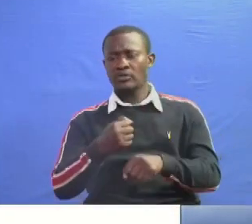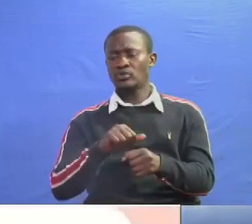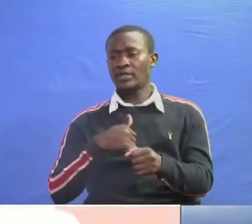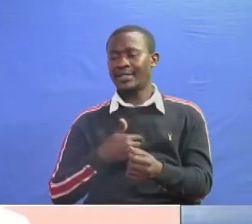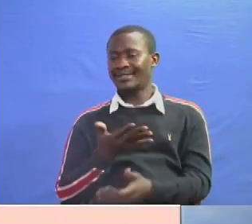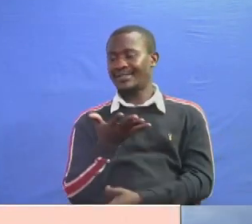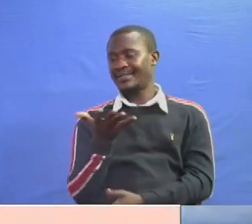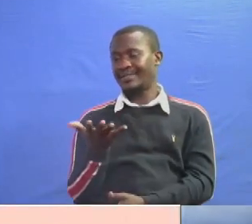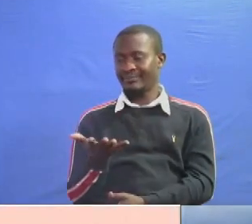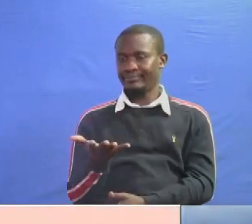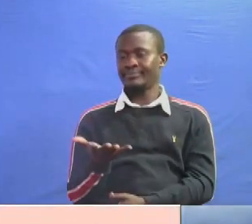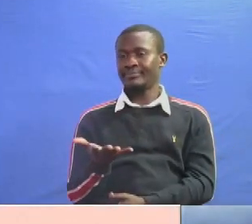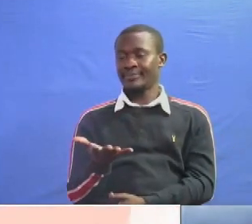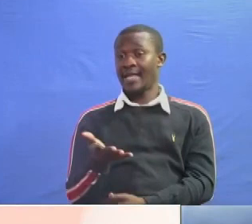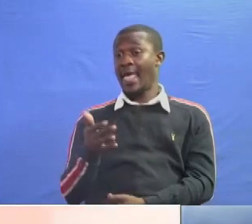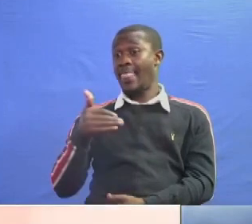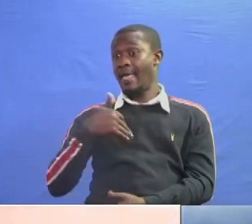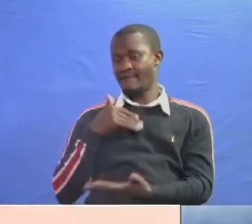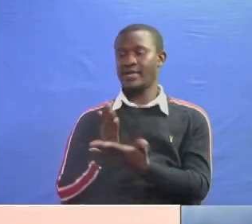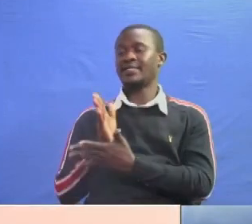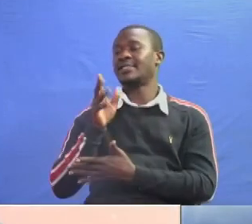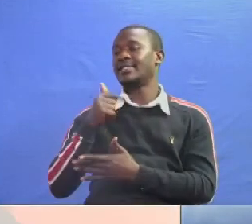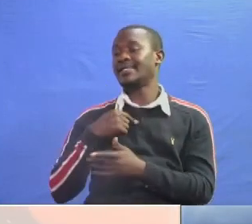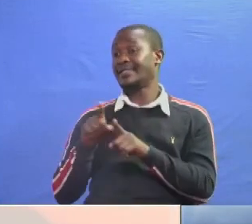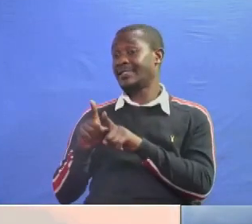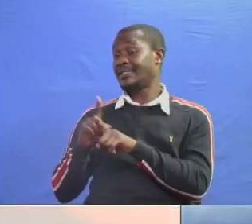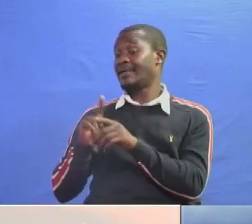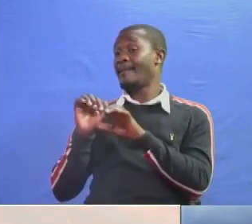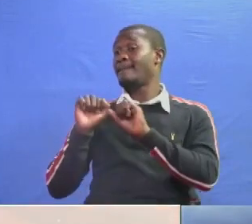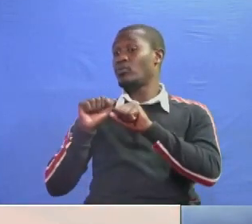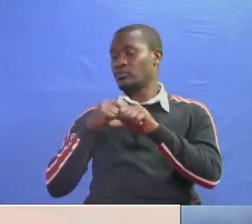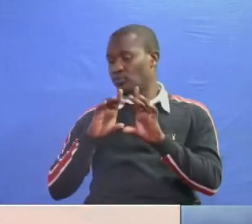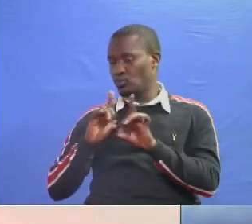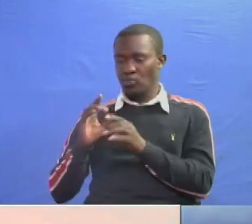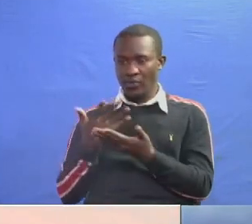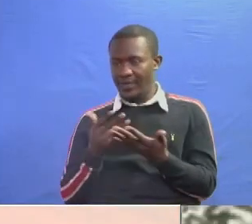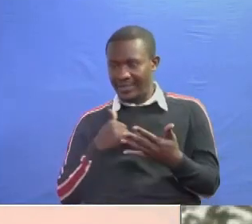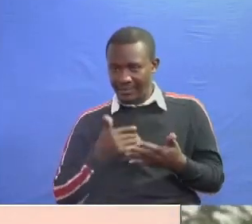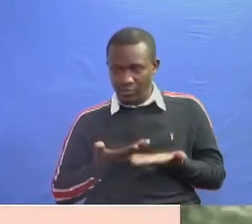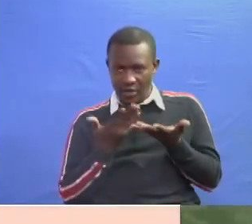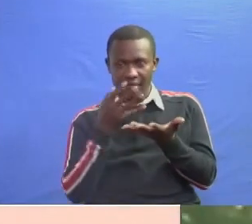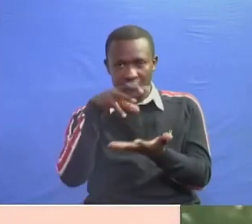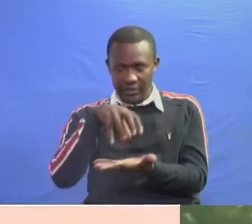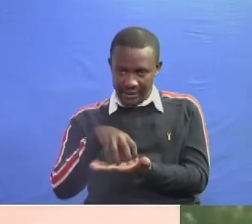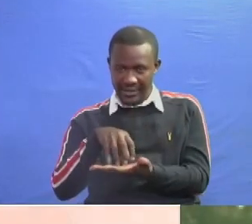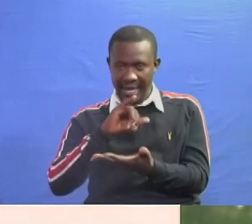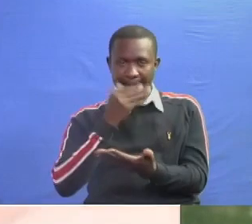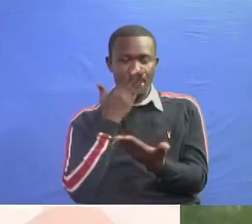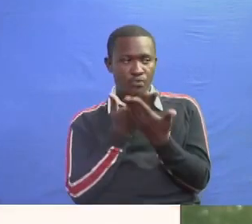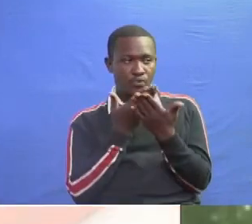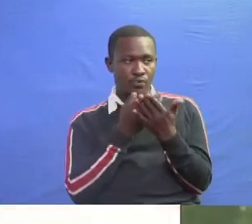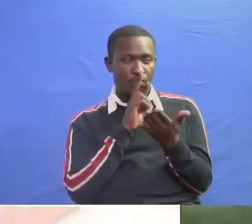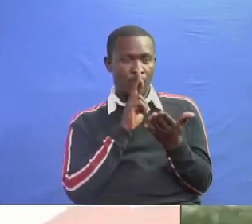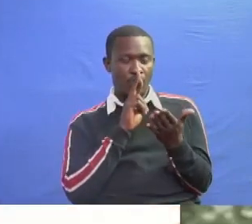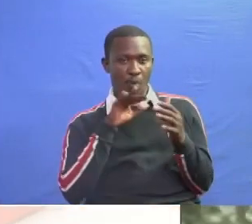hapa kwenu Kipini, kwa sababu wako na haki na pia wanaweza kufanya mambo wakipewa nafasi. Kama namshukuru women rep wetu